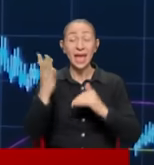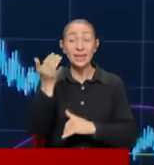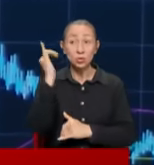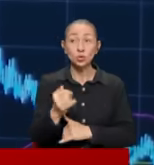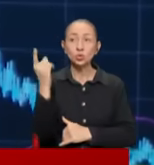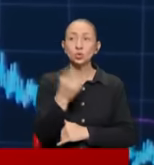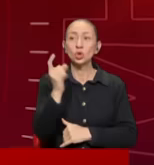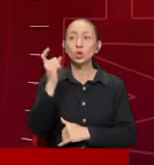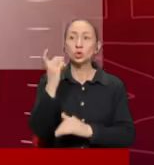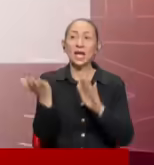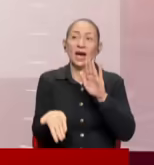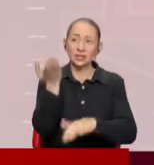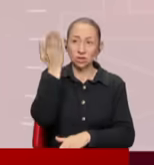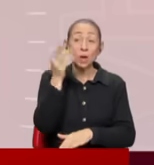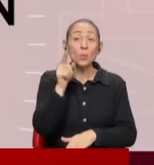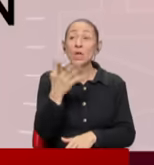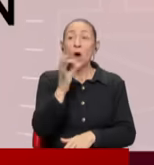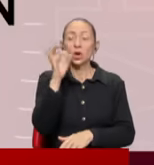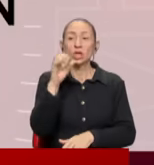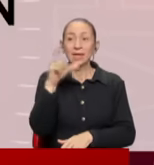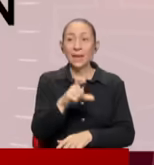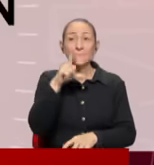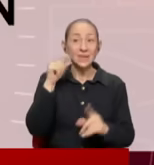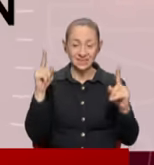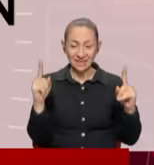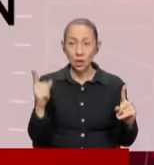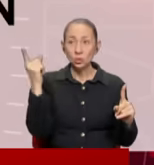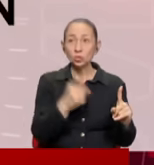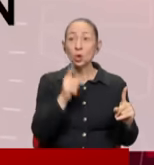az %9 daha artacak. Bu da Ocak ayından Mayıs'a